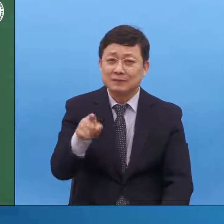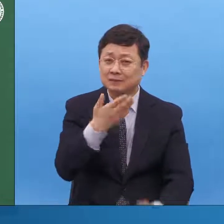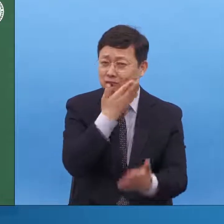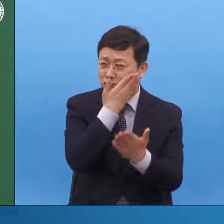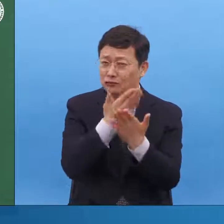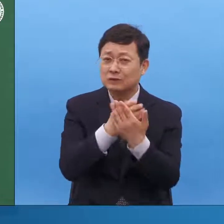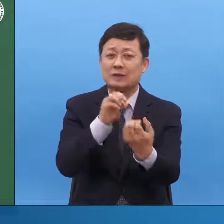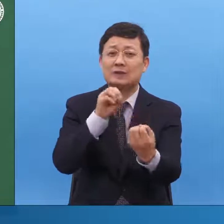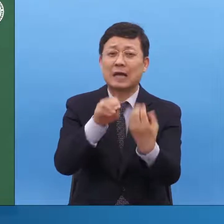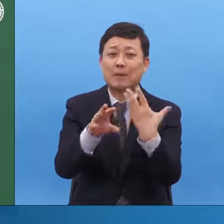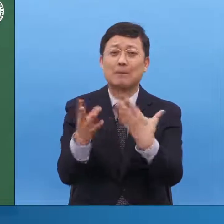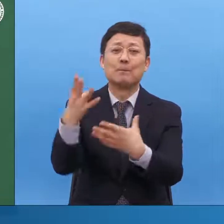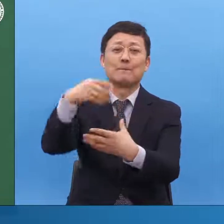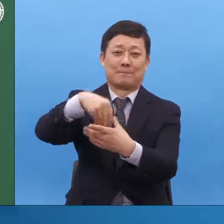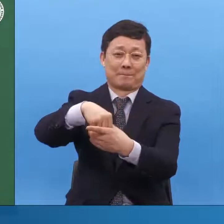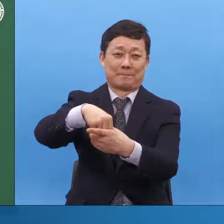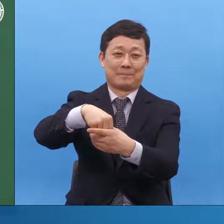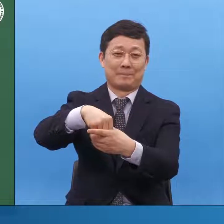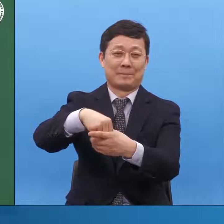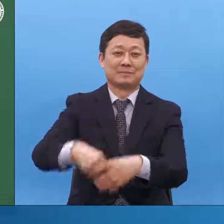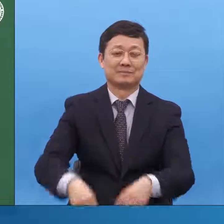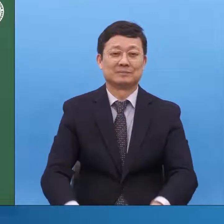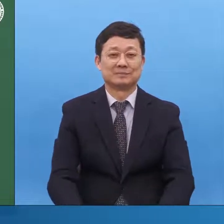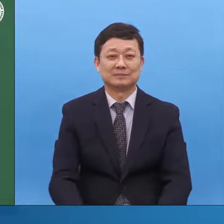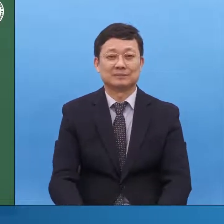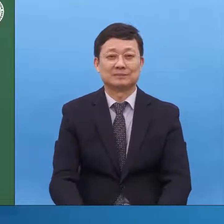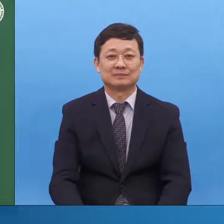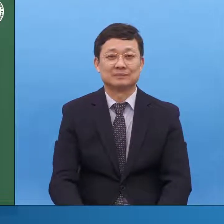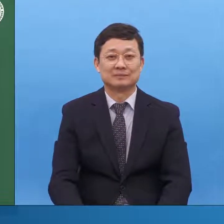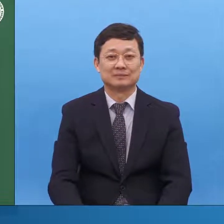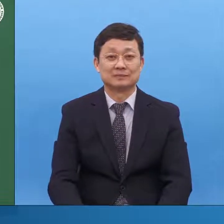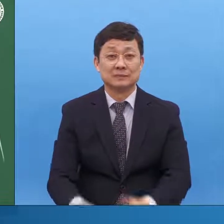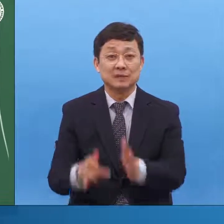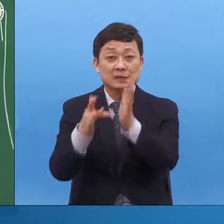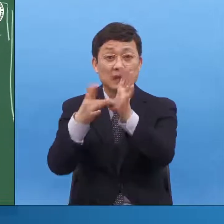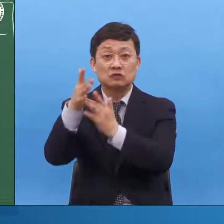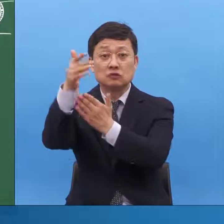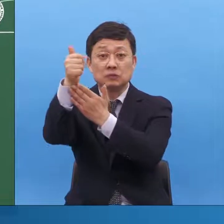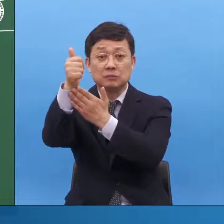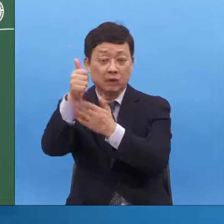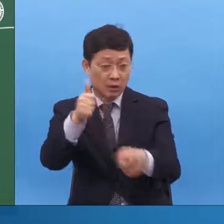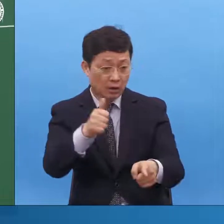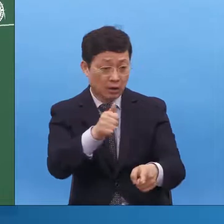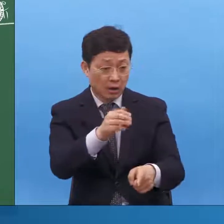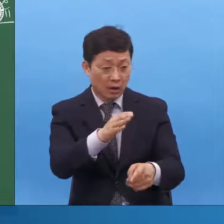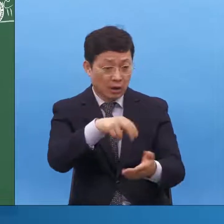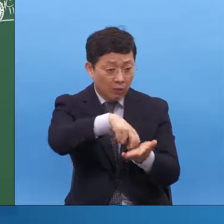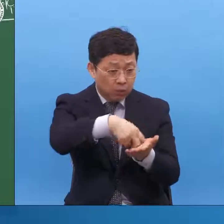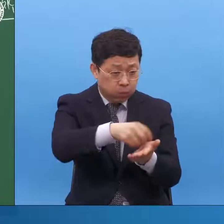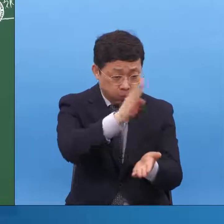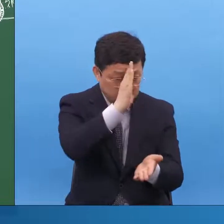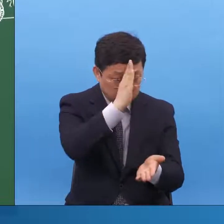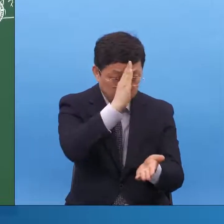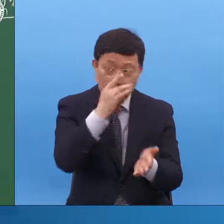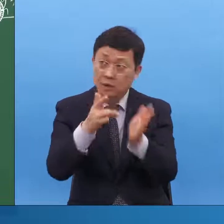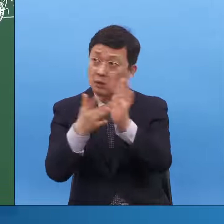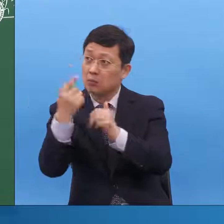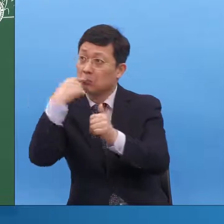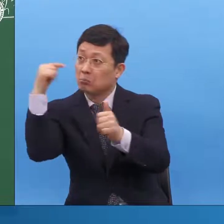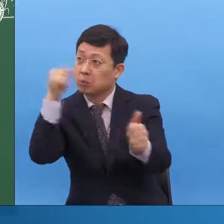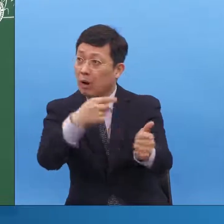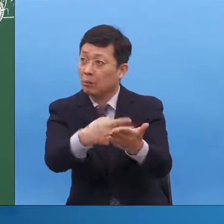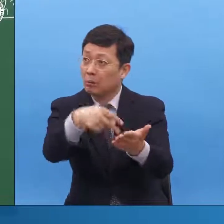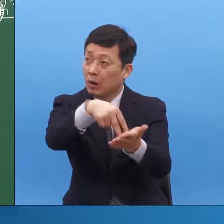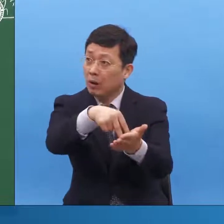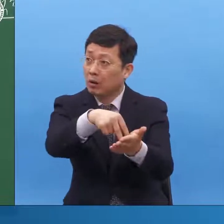about fundamental healing. All of it lies here. It's not just any kind of healing. 예수님이 안전벨 이렇게 세우는데 나는 이렇게 세울 수 있냐 없냐 이런 질문 틀린 질문이에요. 할 필요도 없고